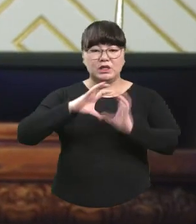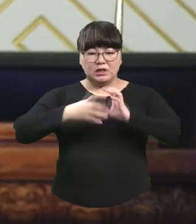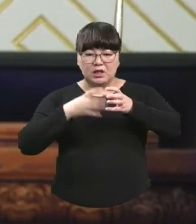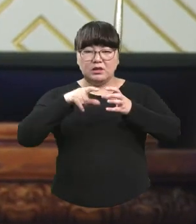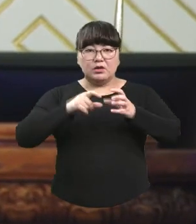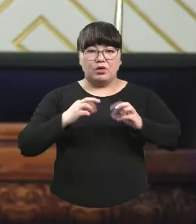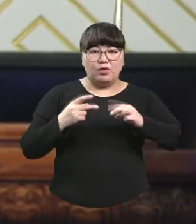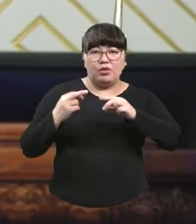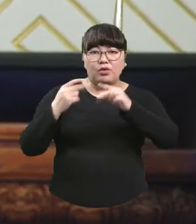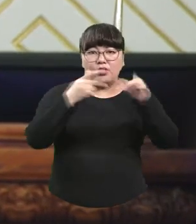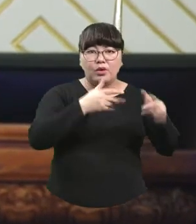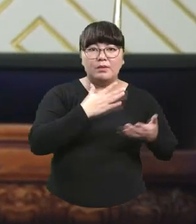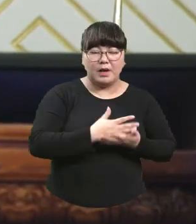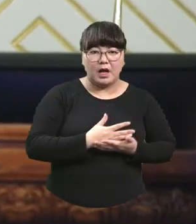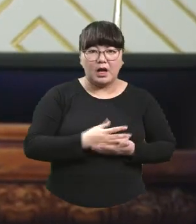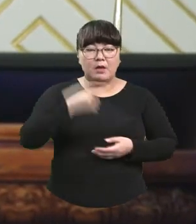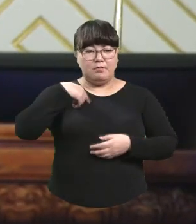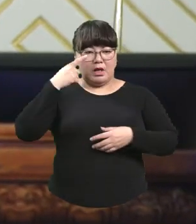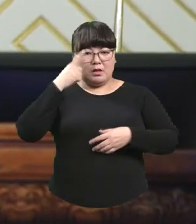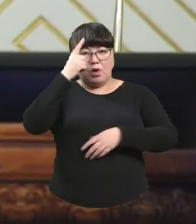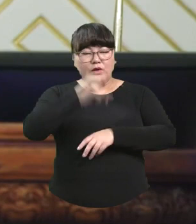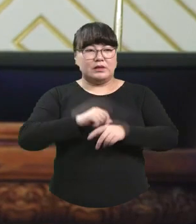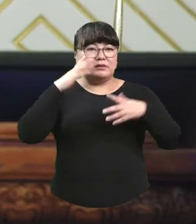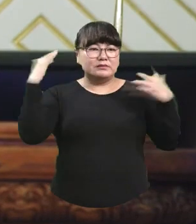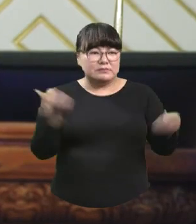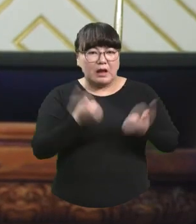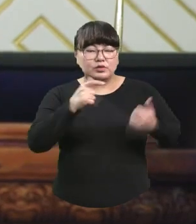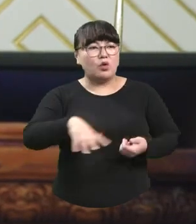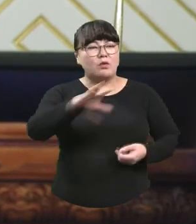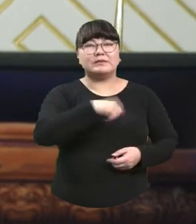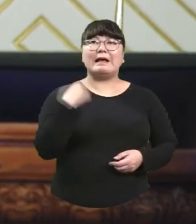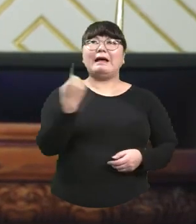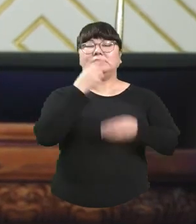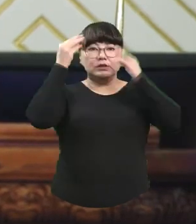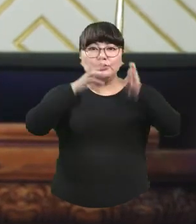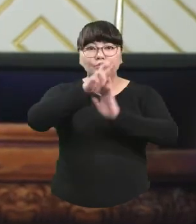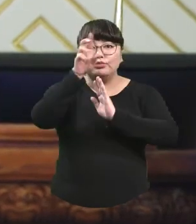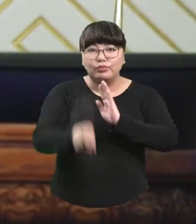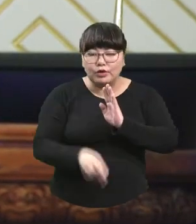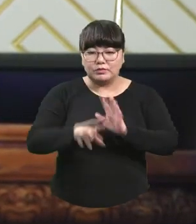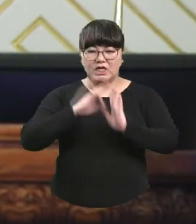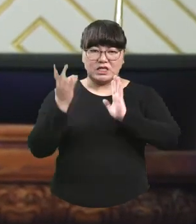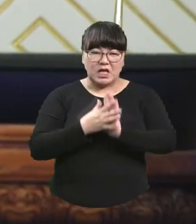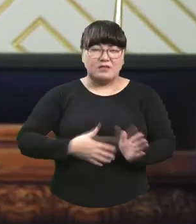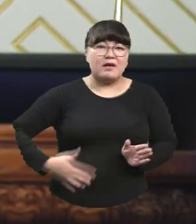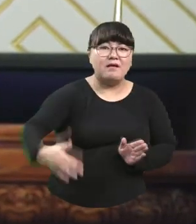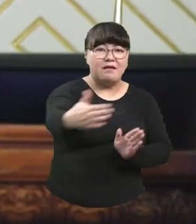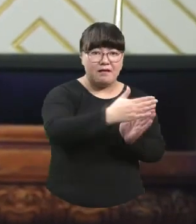дэлхий өөрчлөгдөж байна. Энийг талын нэг тарсан малчин дангаараа ганцаараа шийдэх ямар ч болцоогүй. Нэгдэж